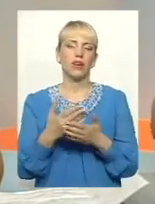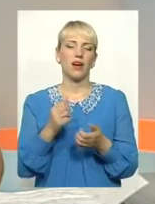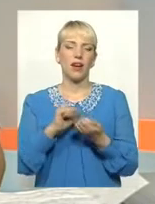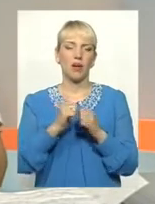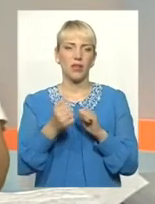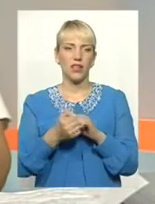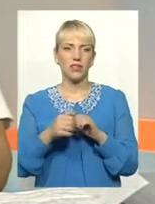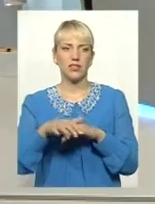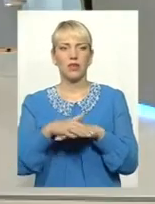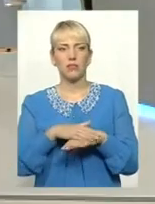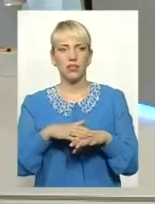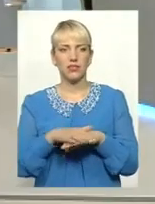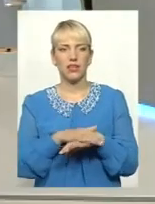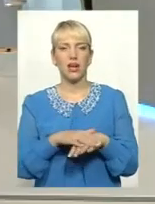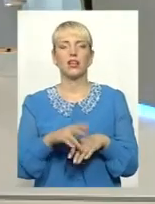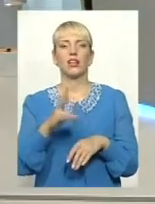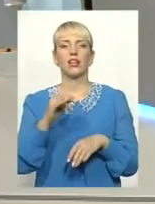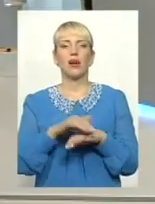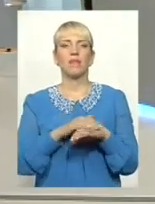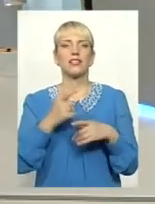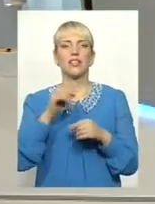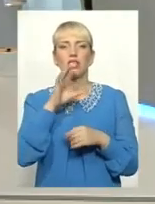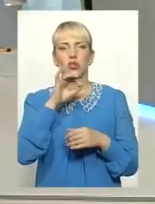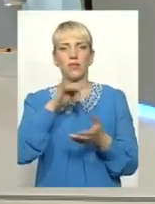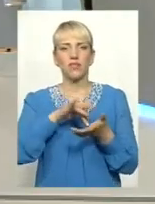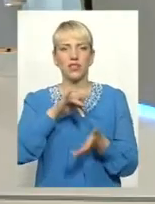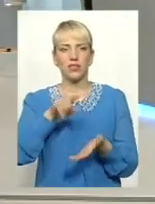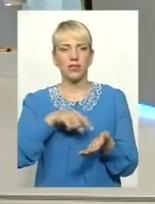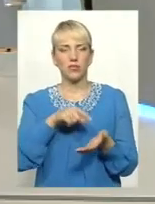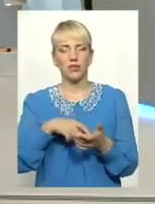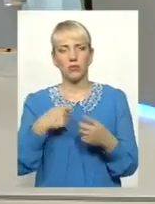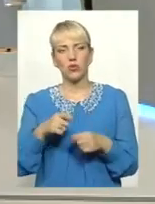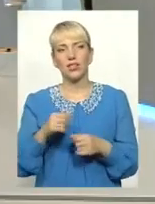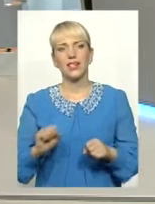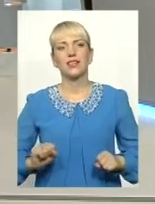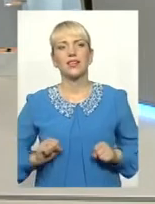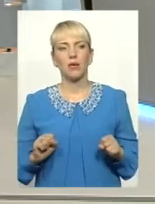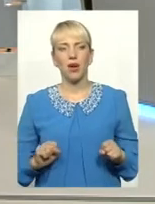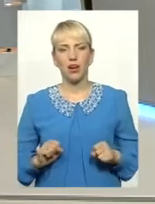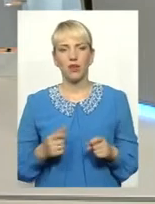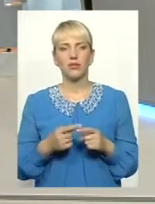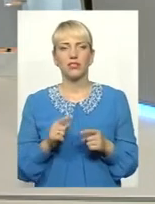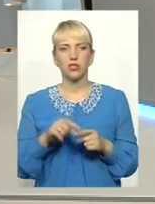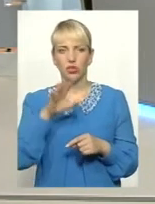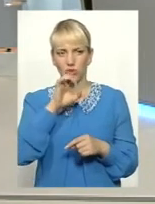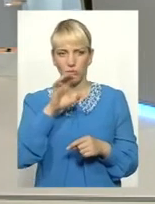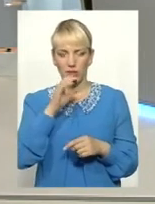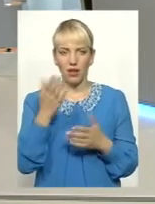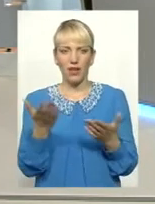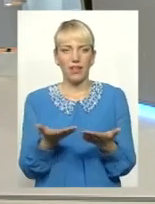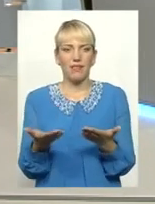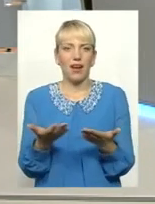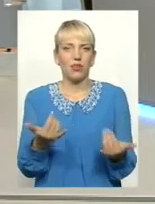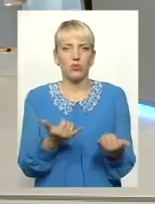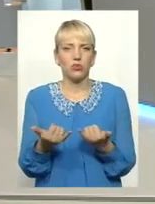Кам'янецький базар, на базар той, де в нас собачок в центрі міста продають. І намагаємось цих собачок якось